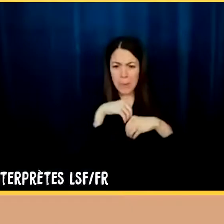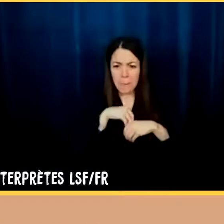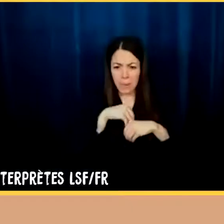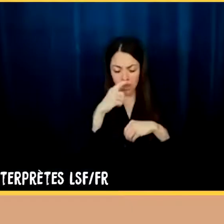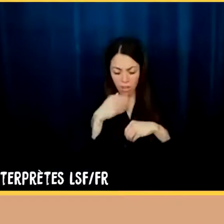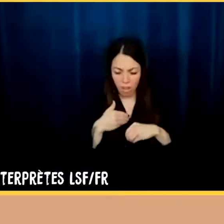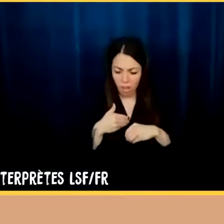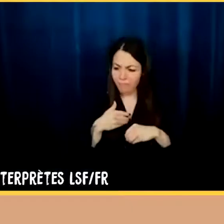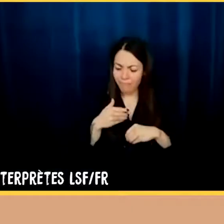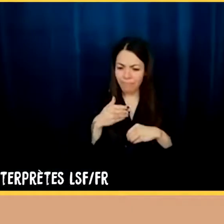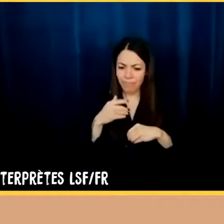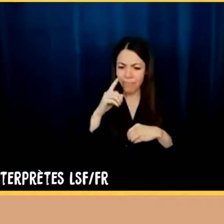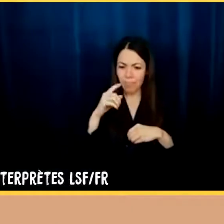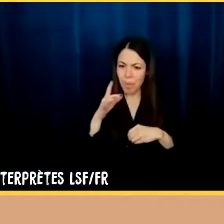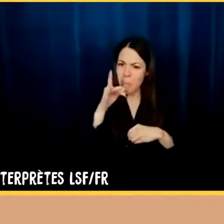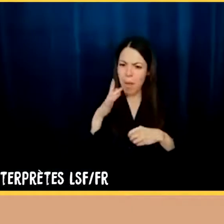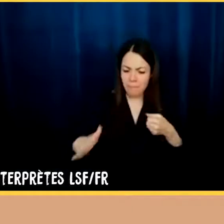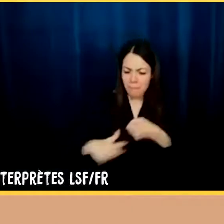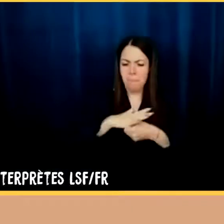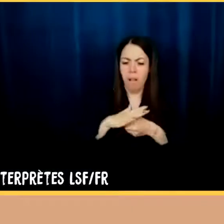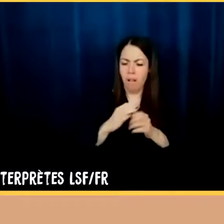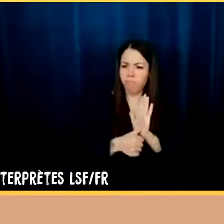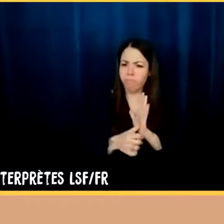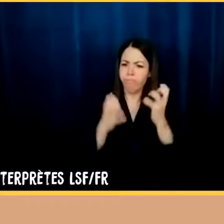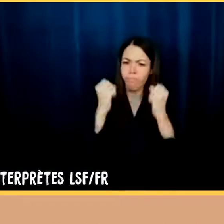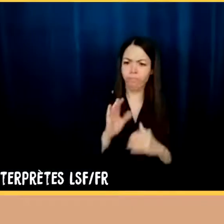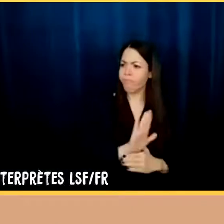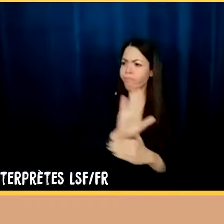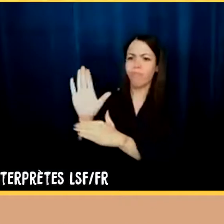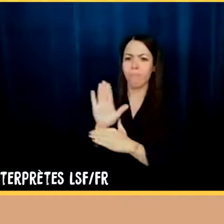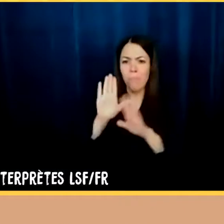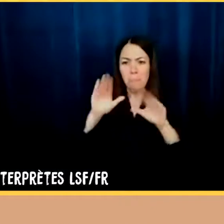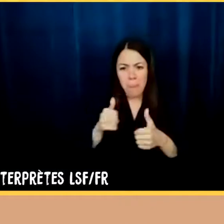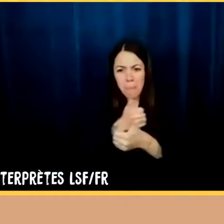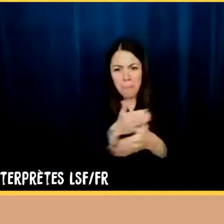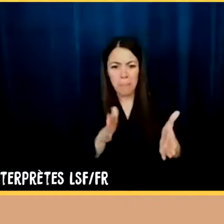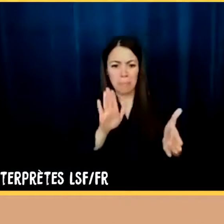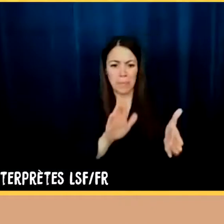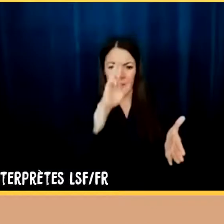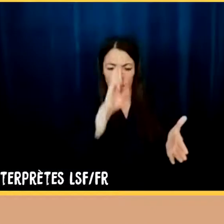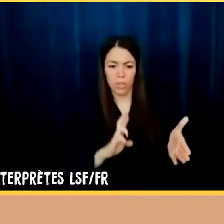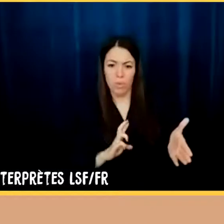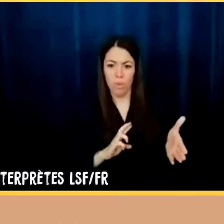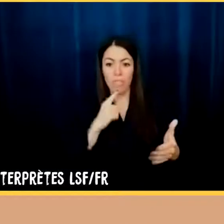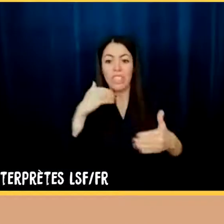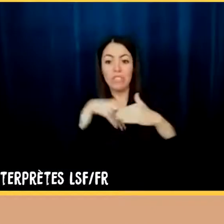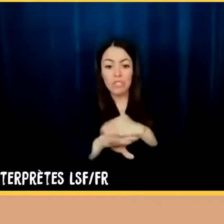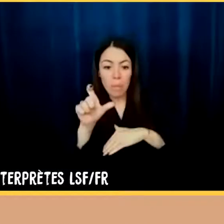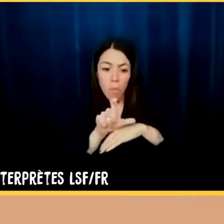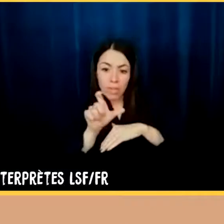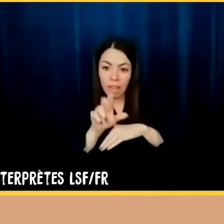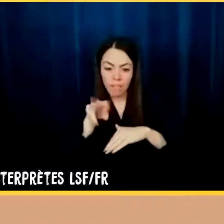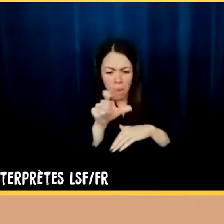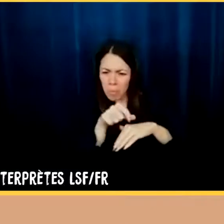qu'on est, également dans nos espaces religieux, dans nos espaces d'enseignement, dans nos mosquées, qui sont censées être des refuges